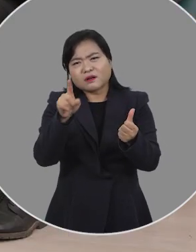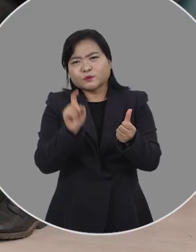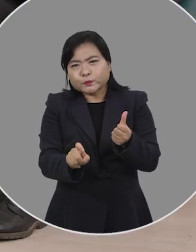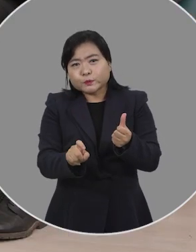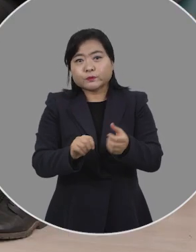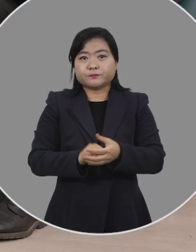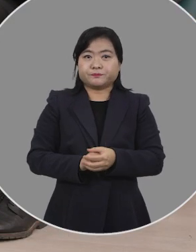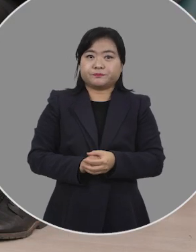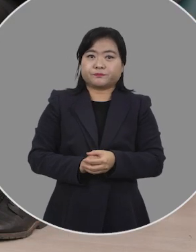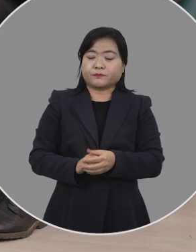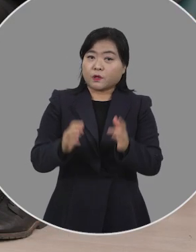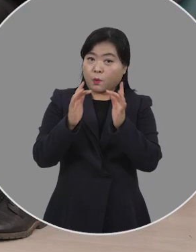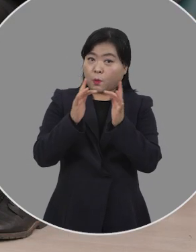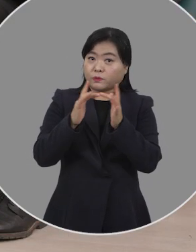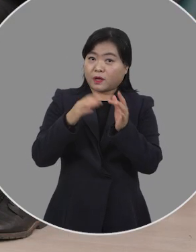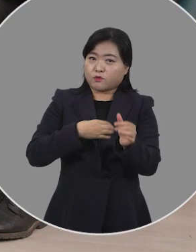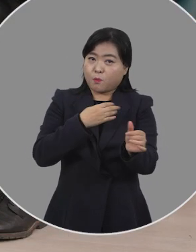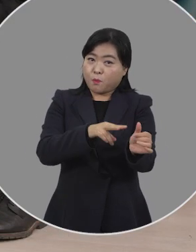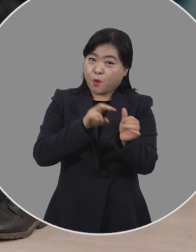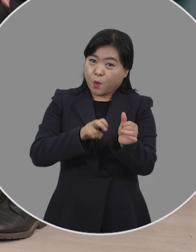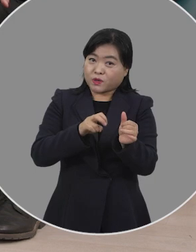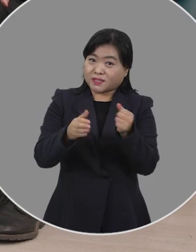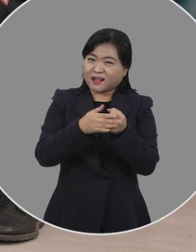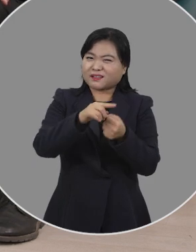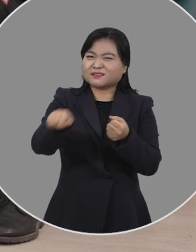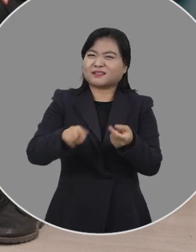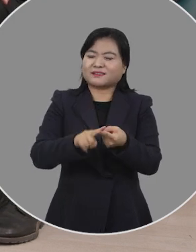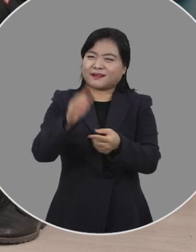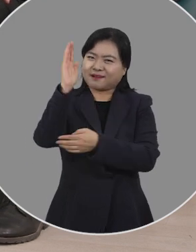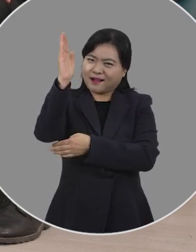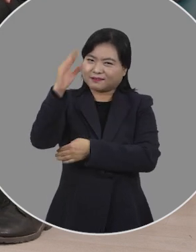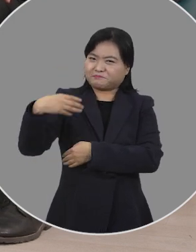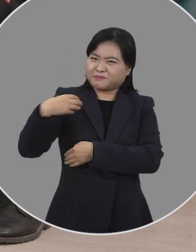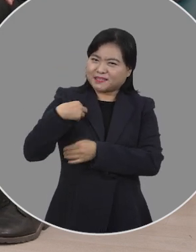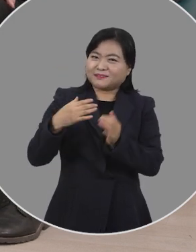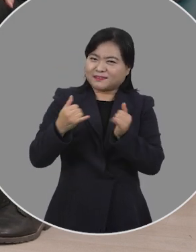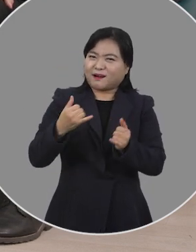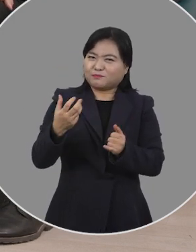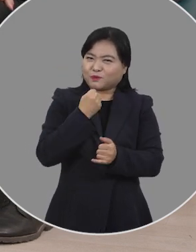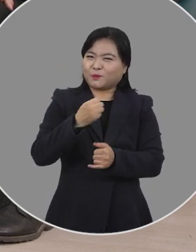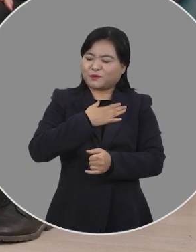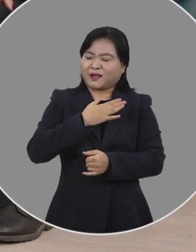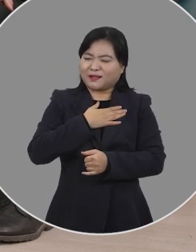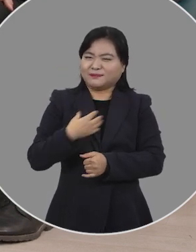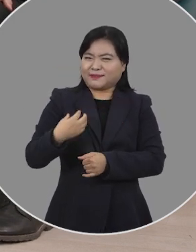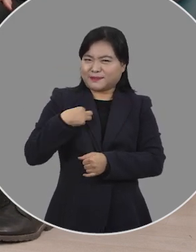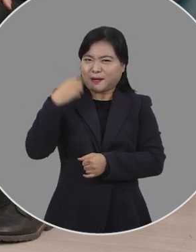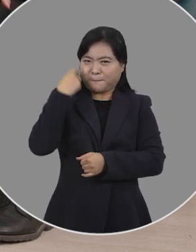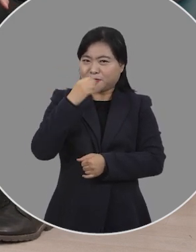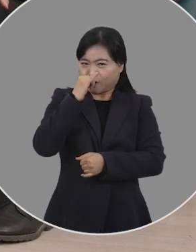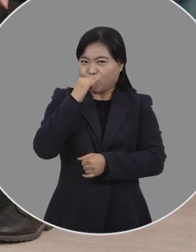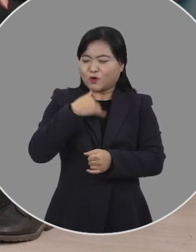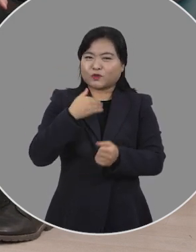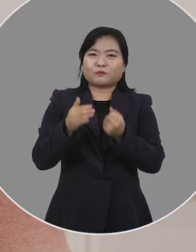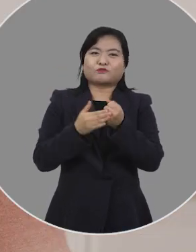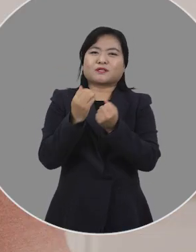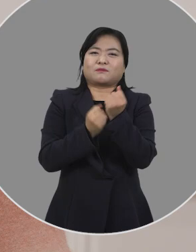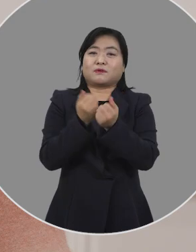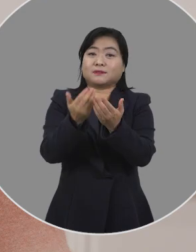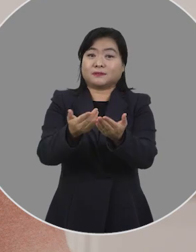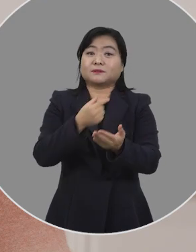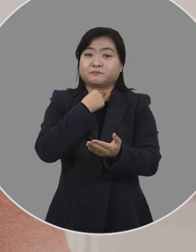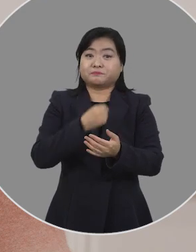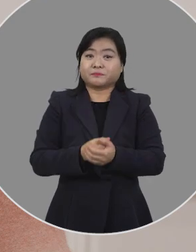네. 온라인 혐오 표현이니까 이제 그쪽 강의를 한 사람으로서 책임감을 느끼고 네. 말씀을 좀 드리자면요.